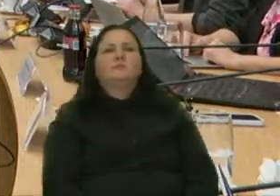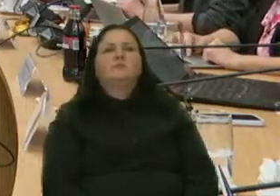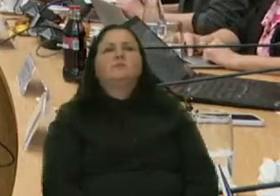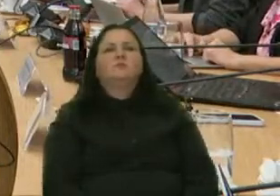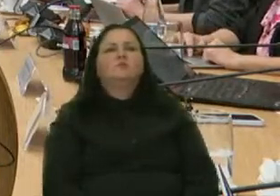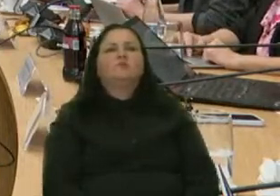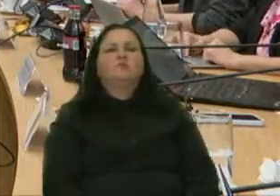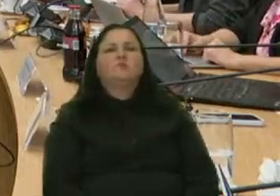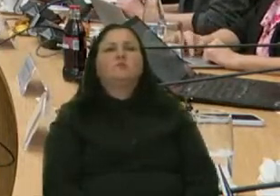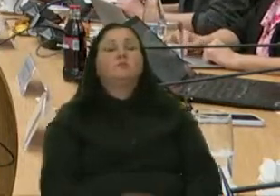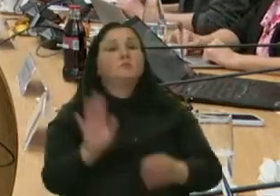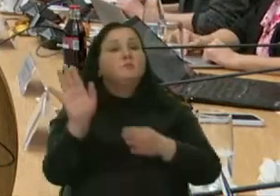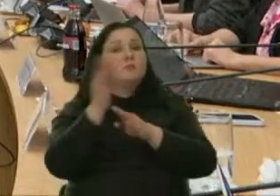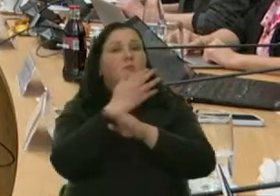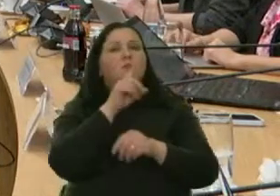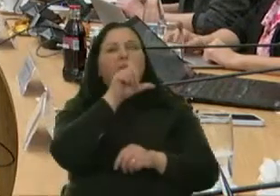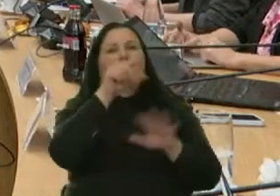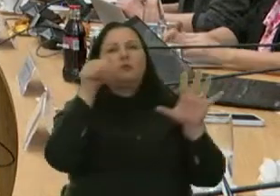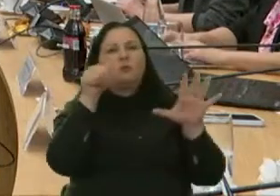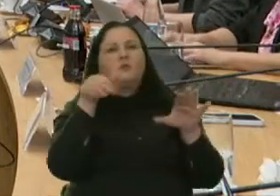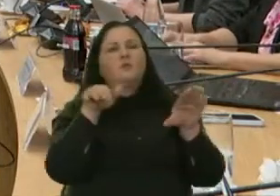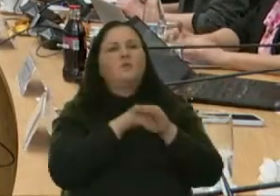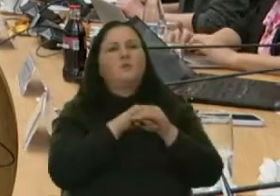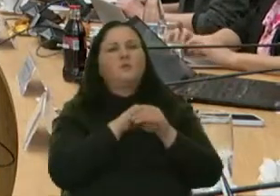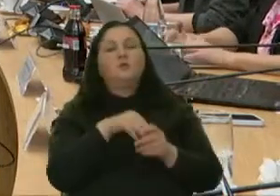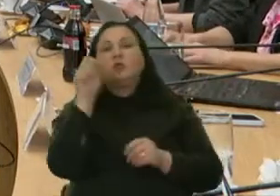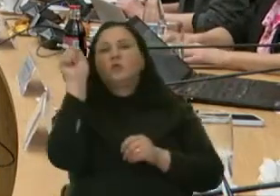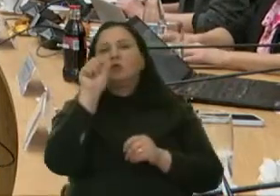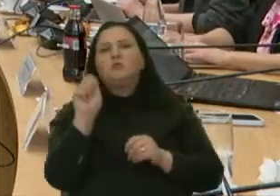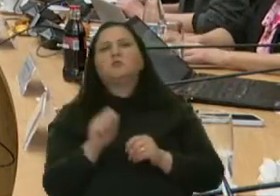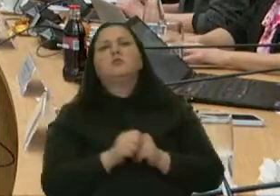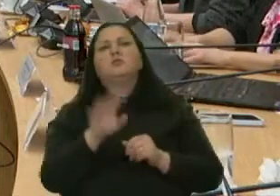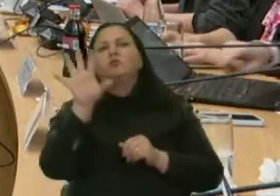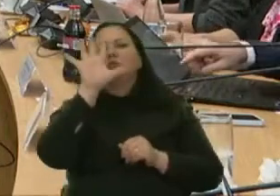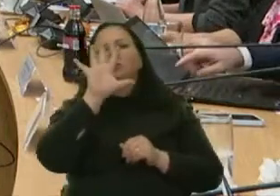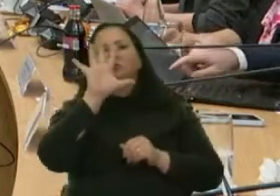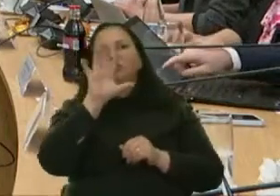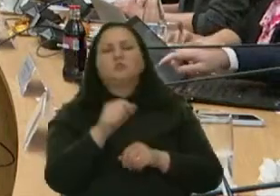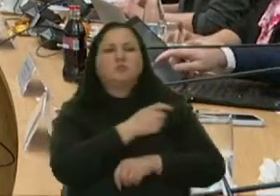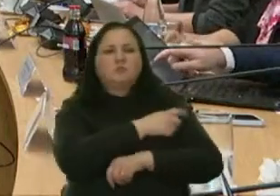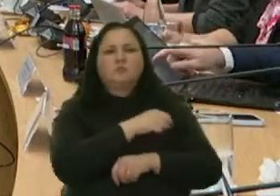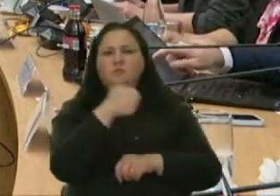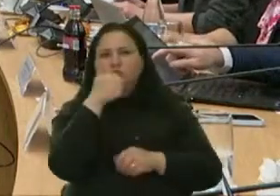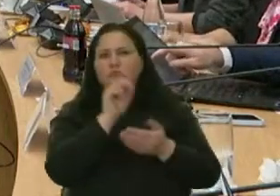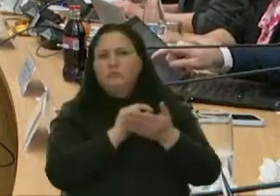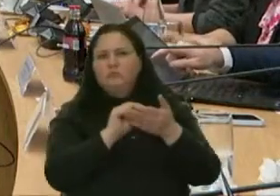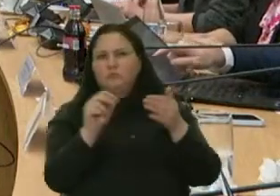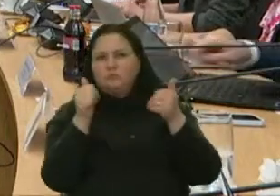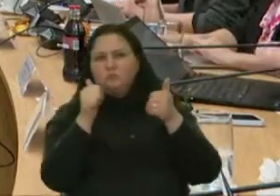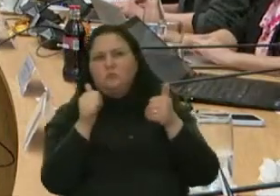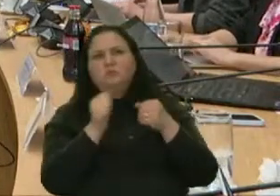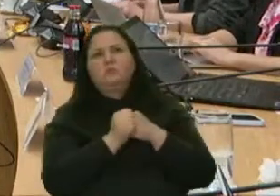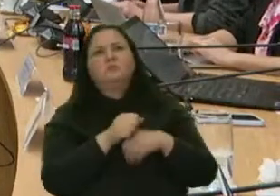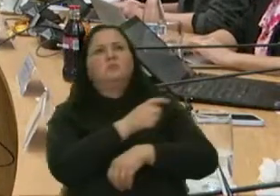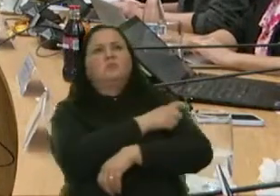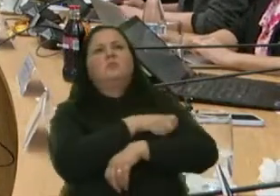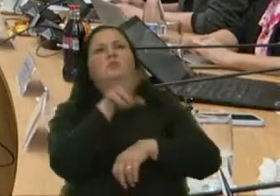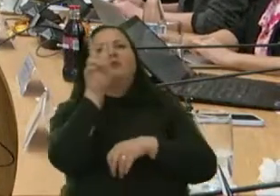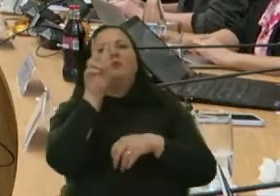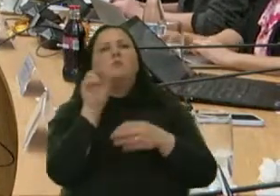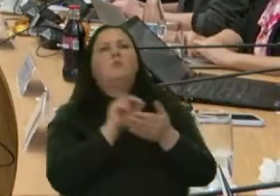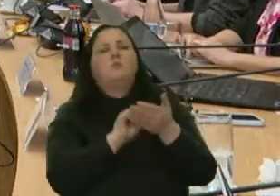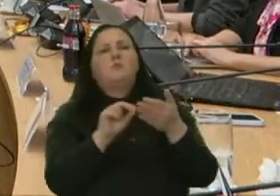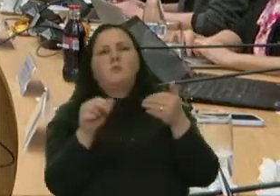4 Proiectul a trecut cu 26 de voturi PR de hotărâre numărul 5 Comisia 1 Comisia de buget aviz favorabil Comisia 2